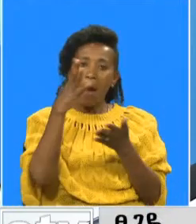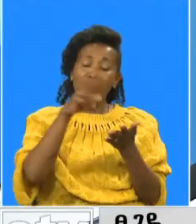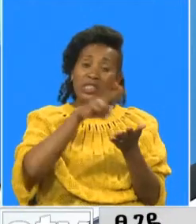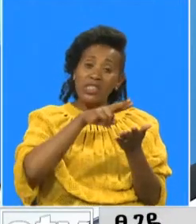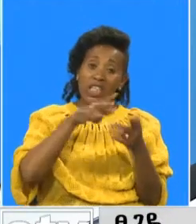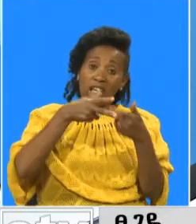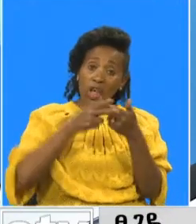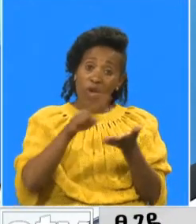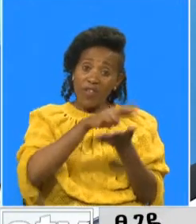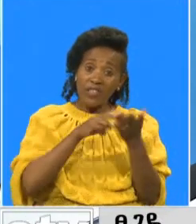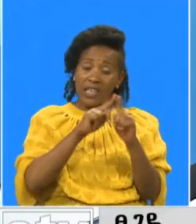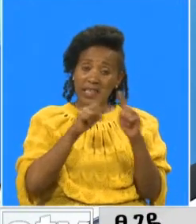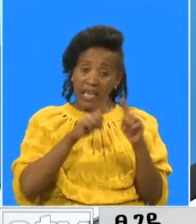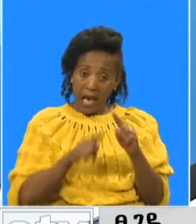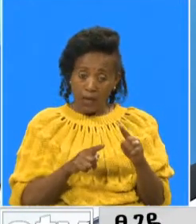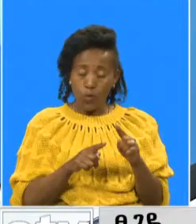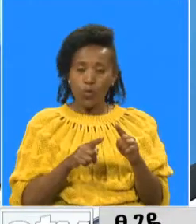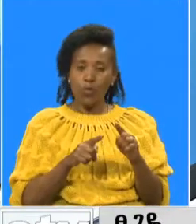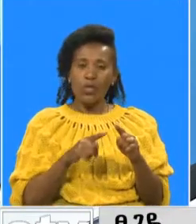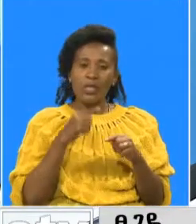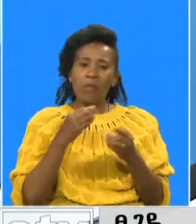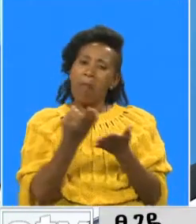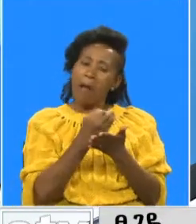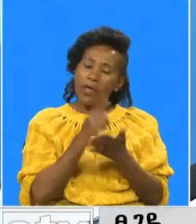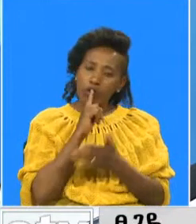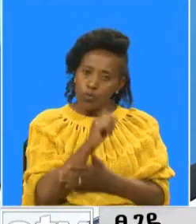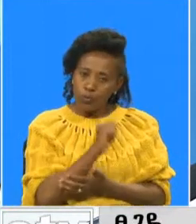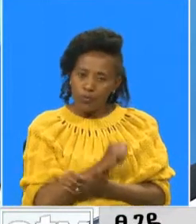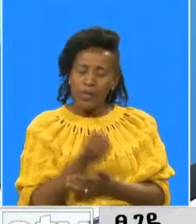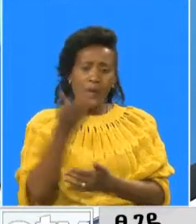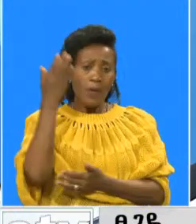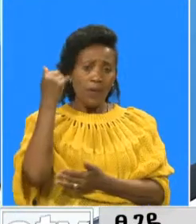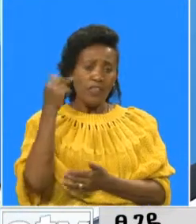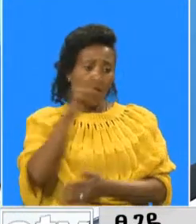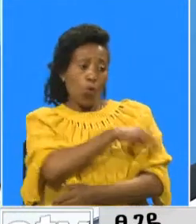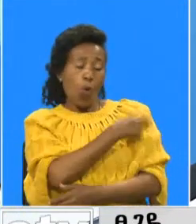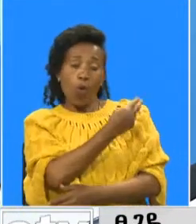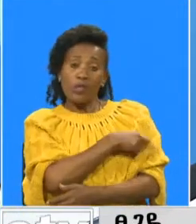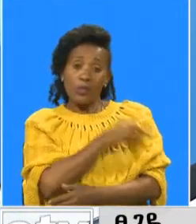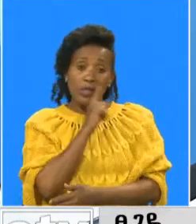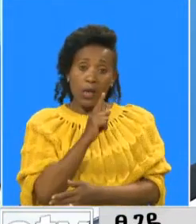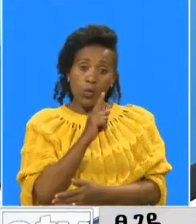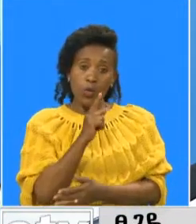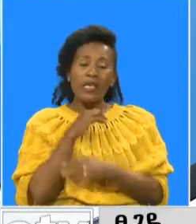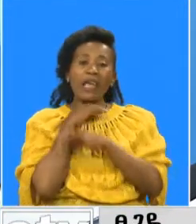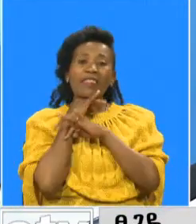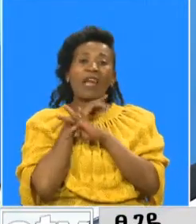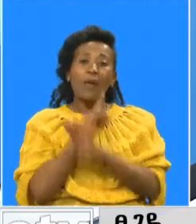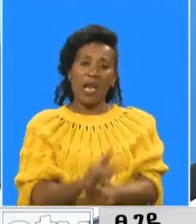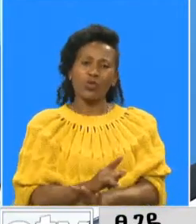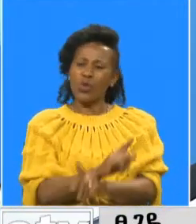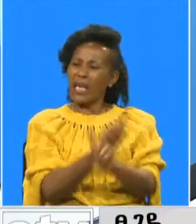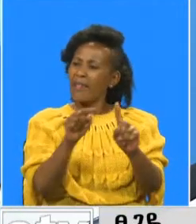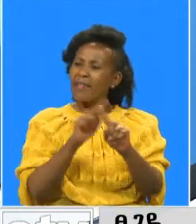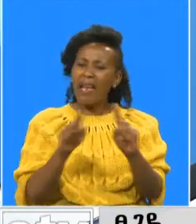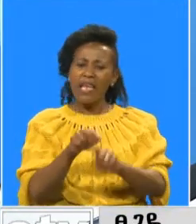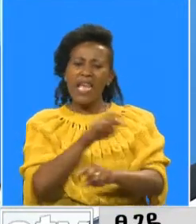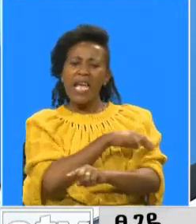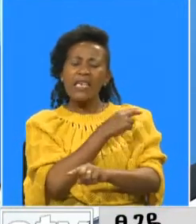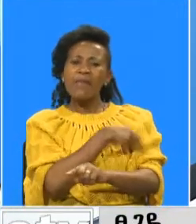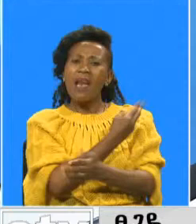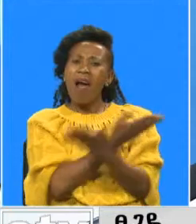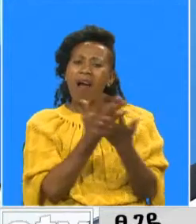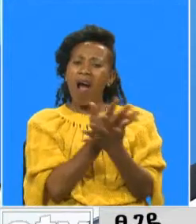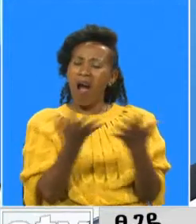ዩኒቨርሲቲ የተለያዩ ነገሮች ግብዓት የሚሆኑትን ነገር ማምረቱ፣ በፊት ሆስፒታሉ የተበላሹ የተለያዩ የሕክምና